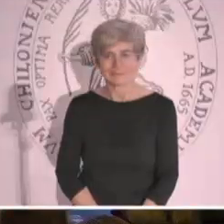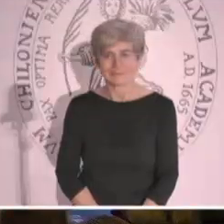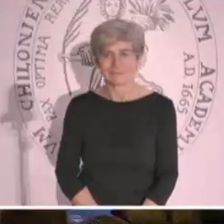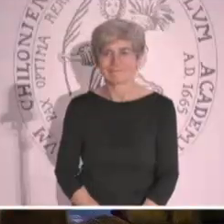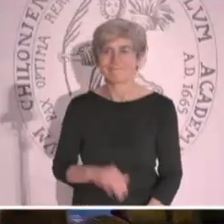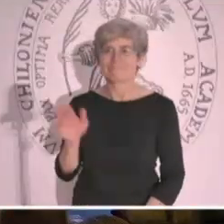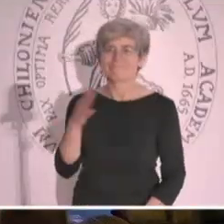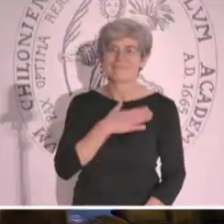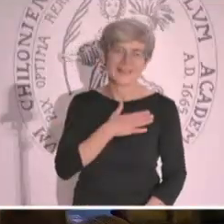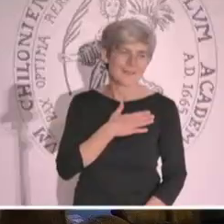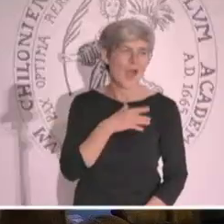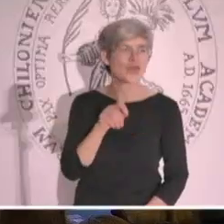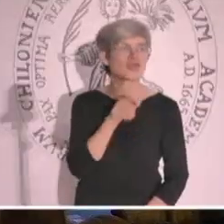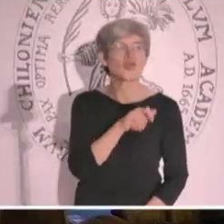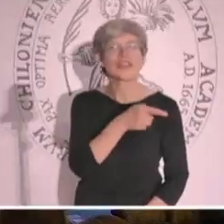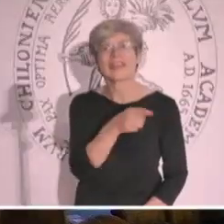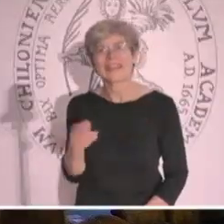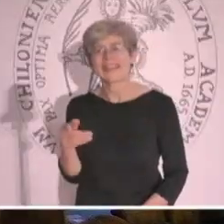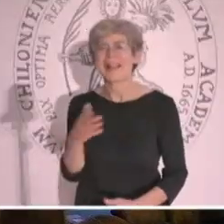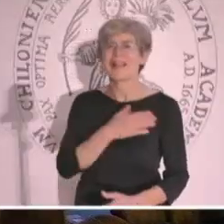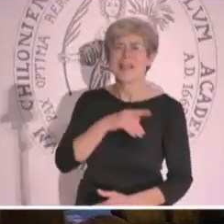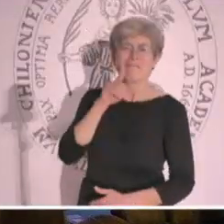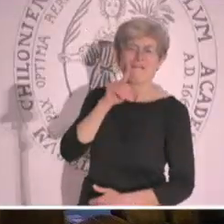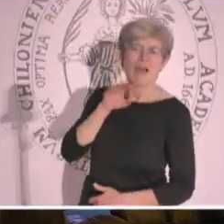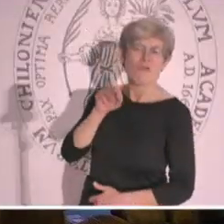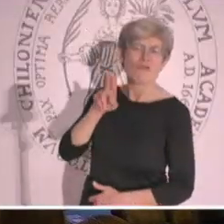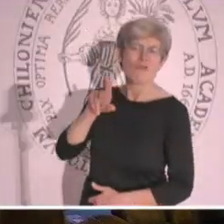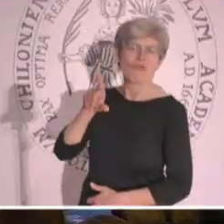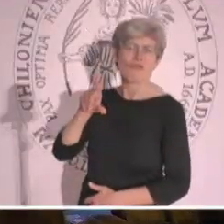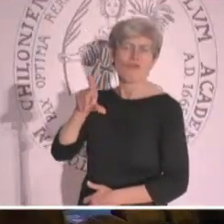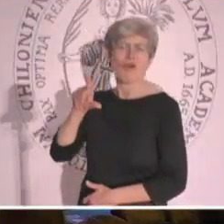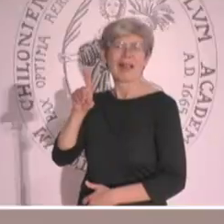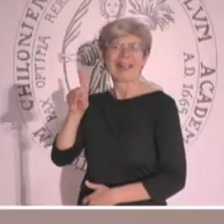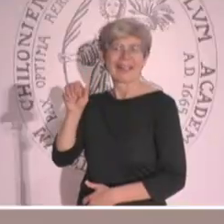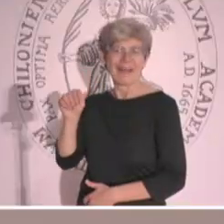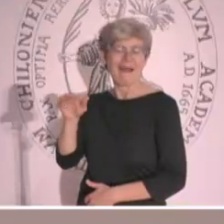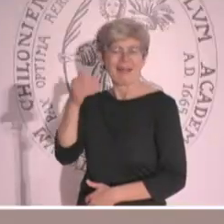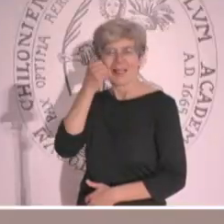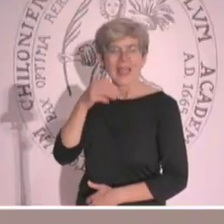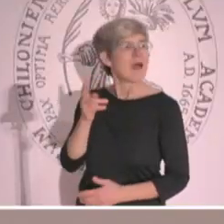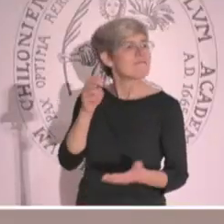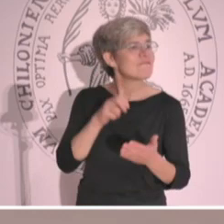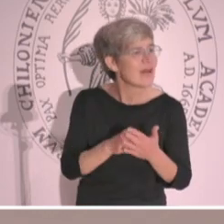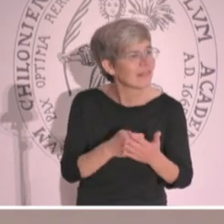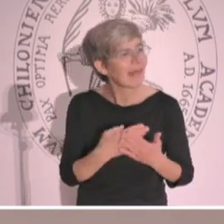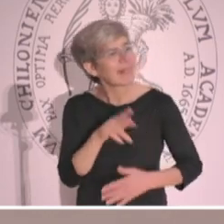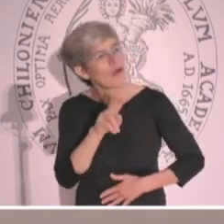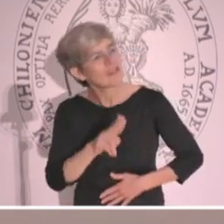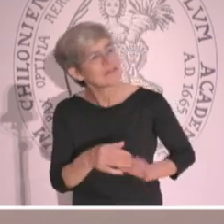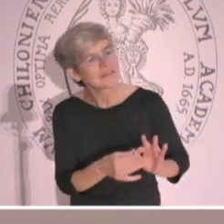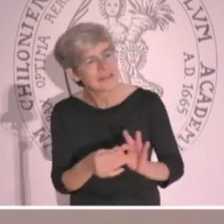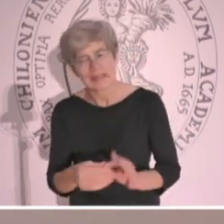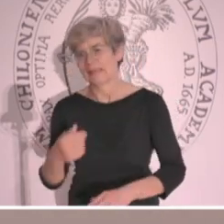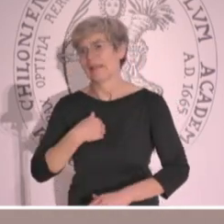Ja, liebe Studierende, liebe Frau Fulda, liebe Vertreterinnen und Vertreter der Universität, ich bin Ulf Kämpfer, der Kieler Oberbürgermeister, und